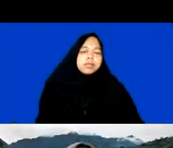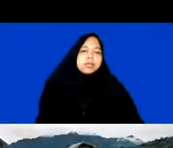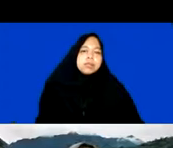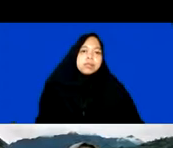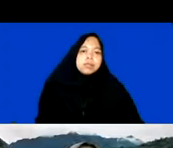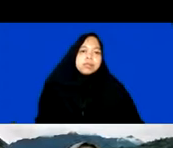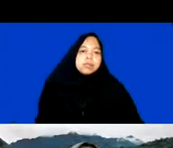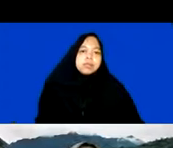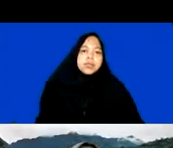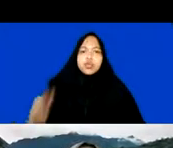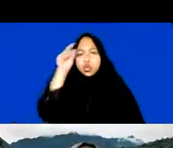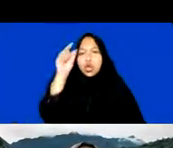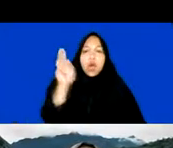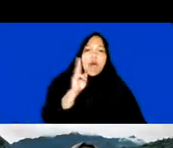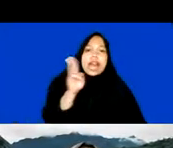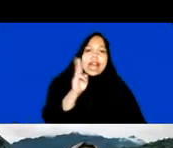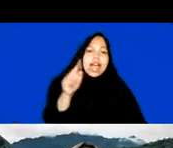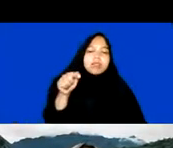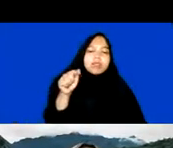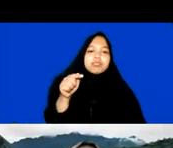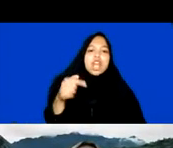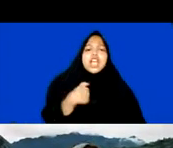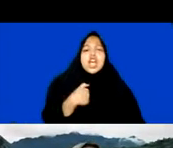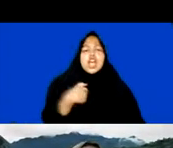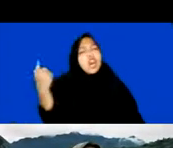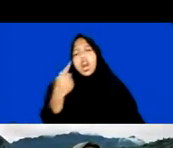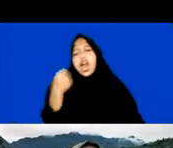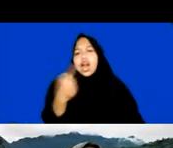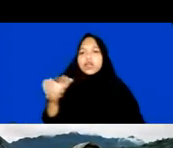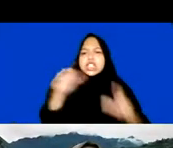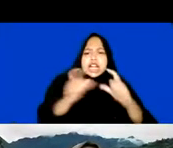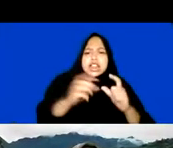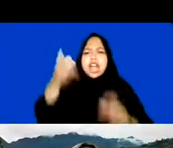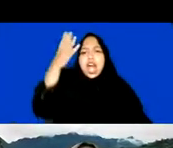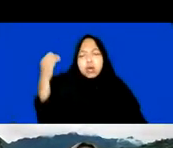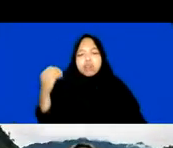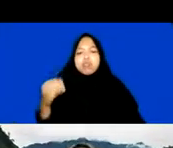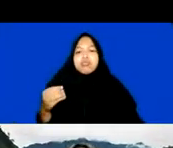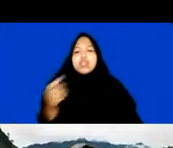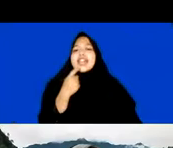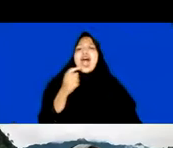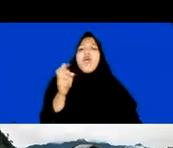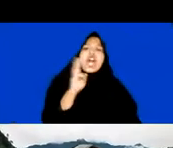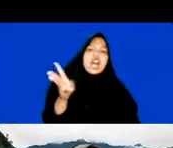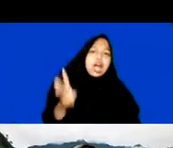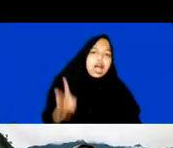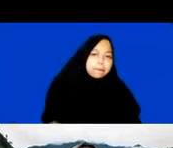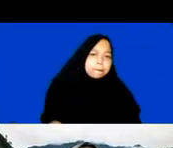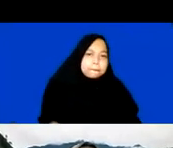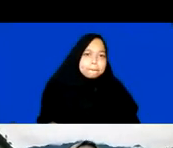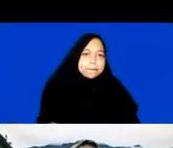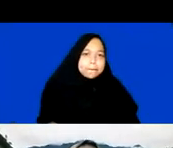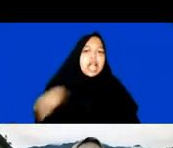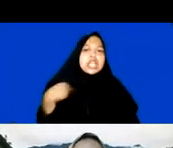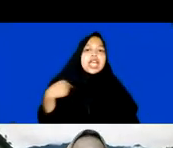Ya, untuk warna sih saya juga perlu eksplor ya untuk teknis pewarnaan. Ya ada yang saya pakai apa?